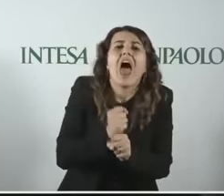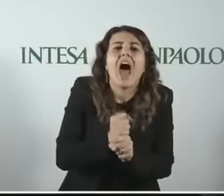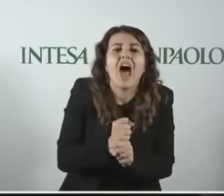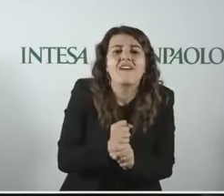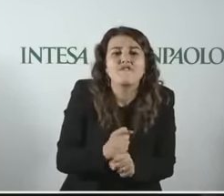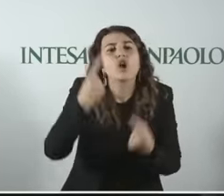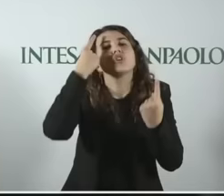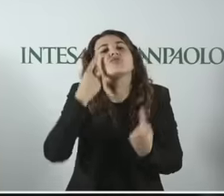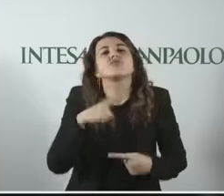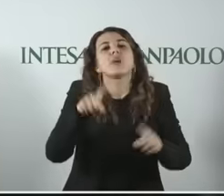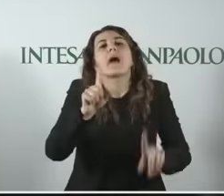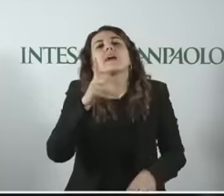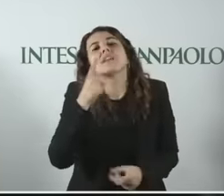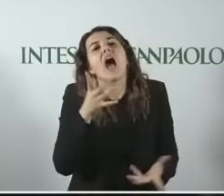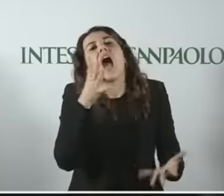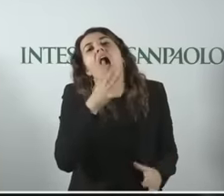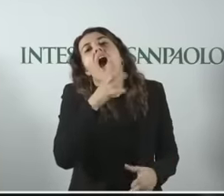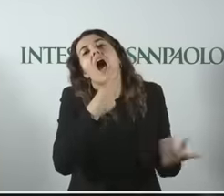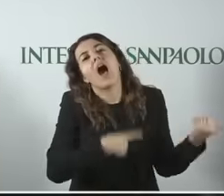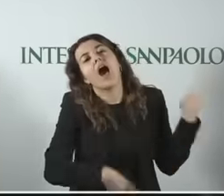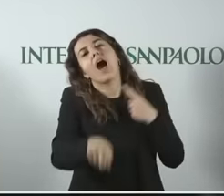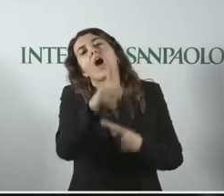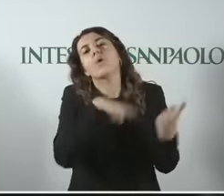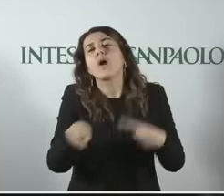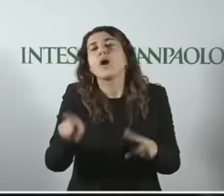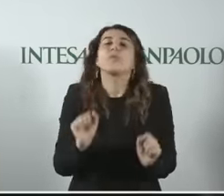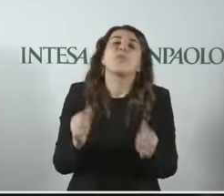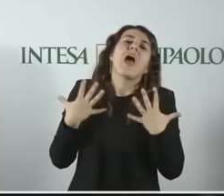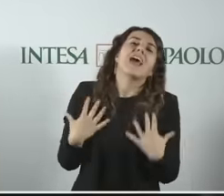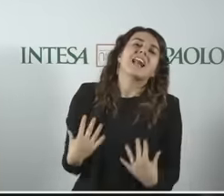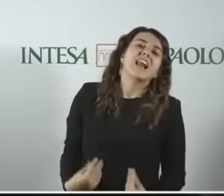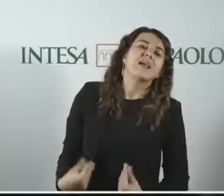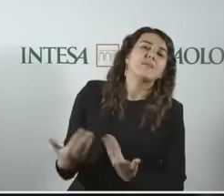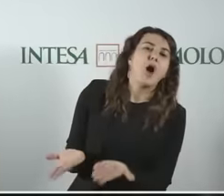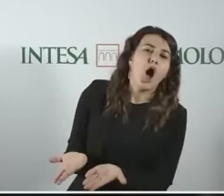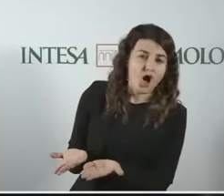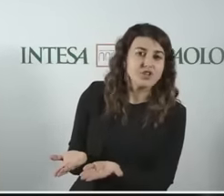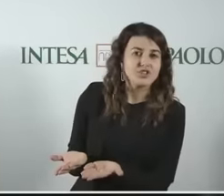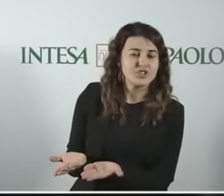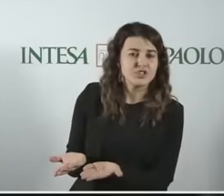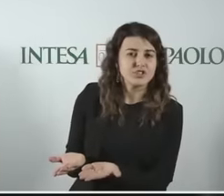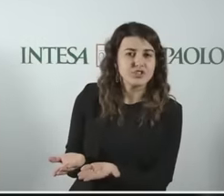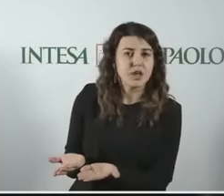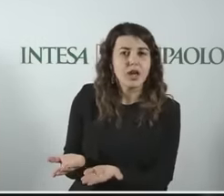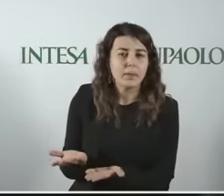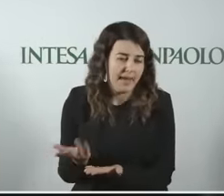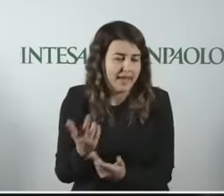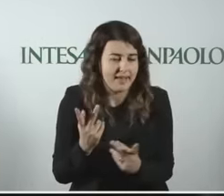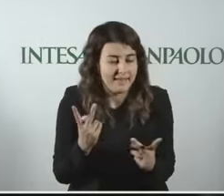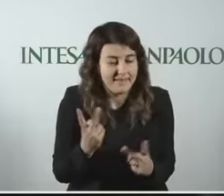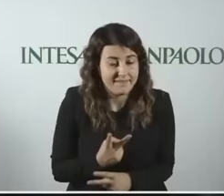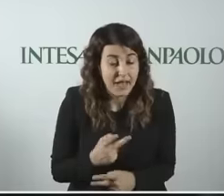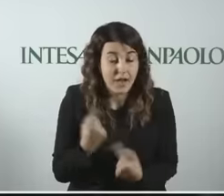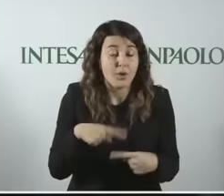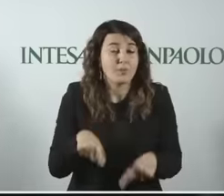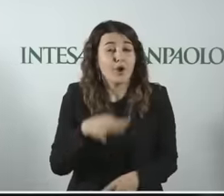le ninfe delle acque e voi finalmente potete riposarvi e Peccato che appunto non